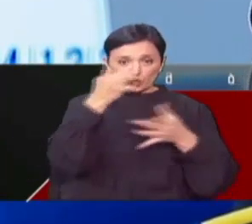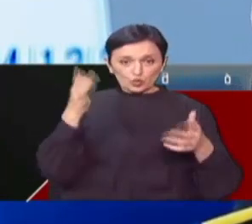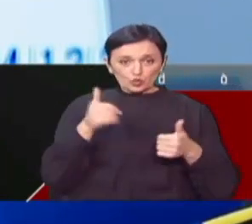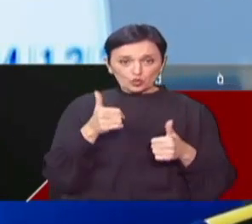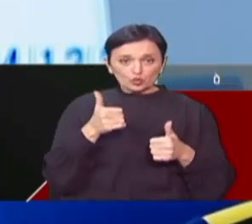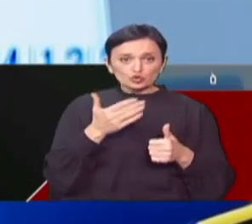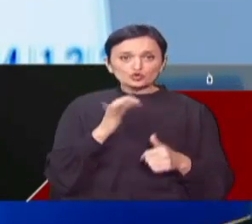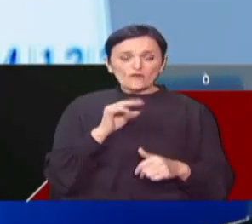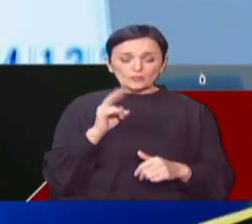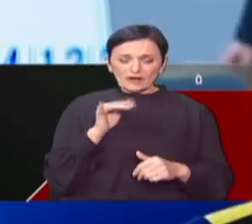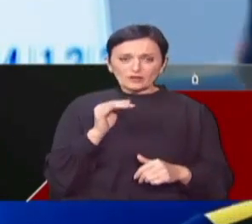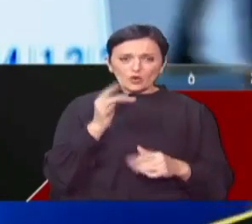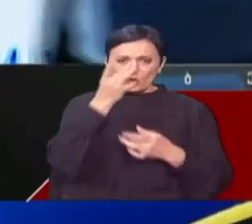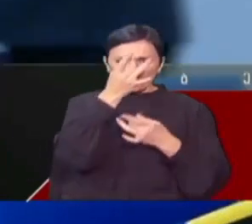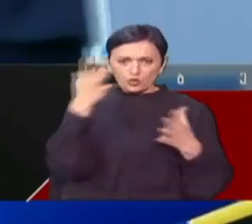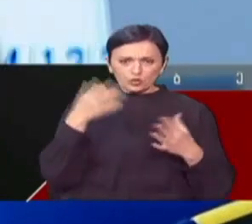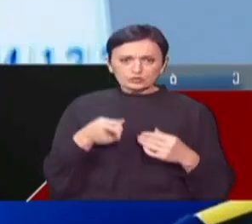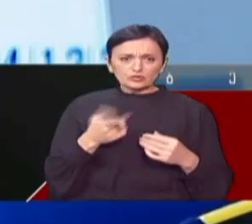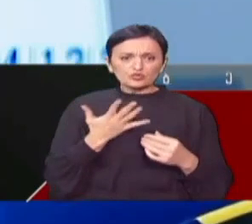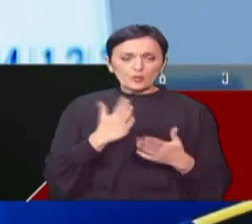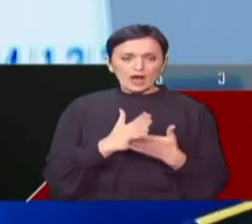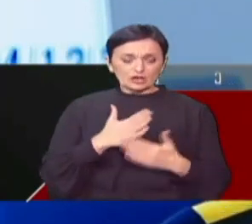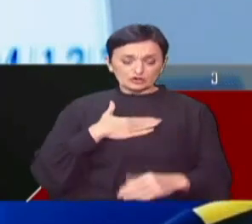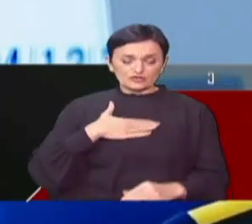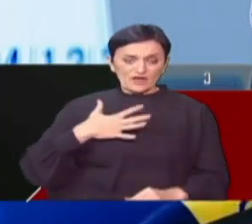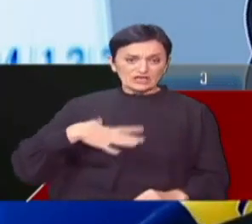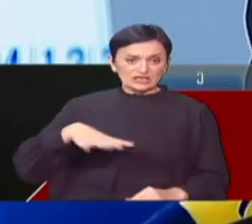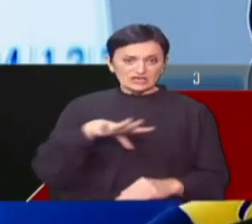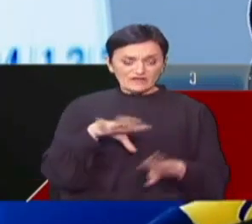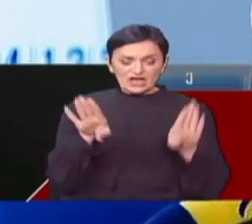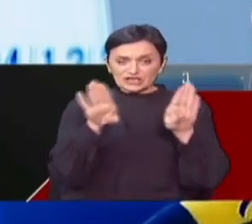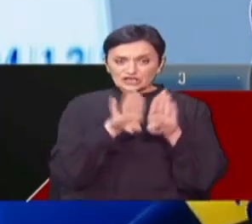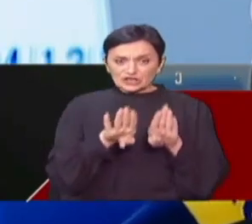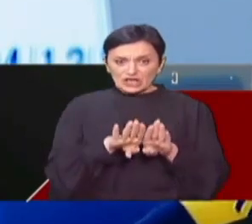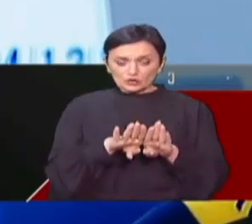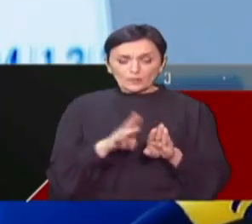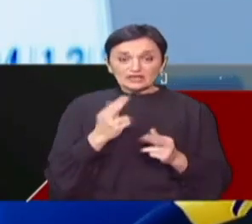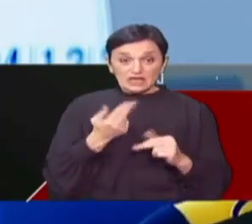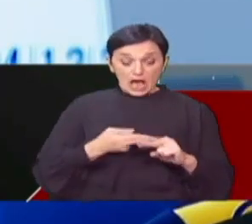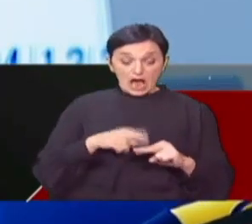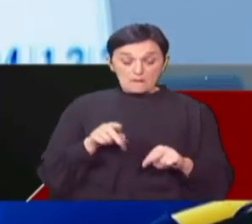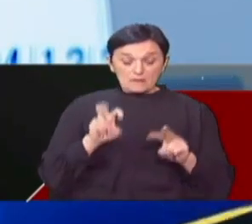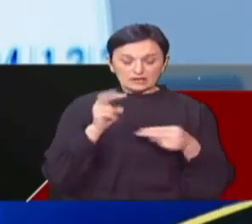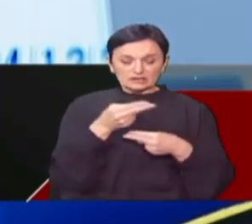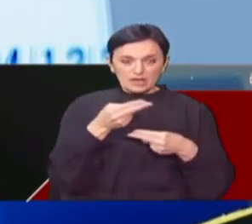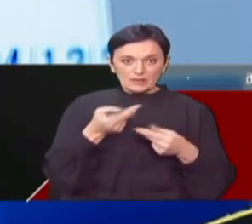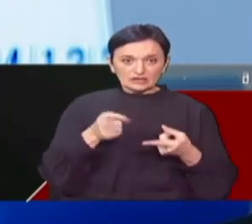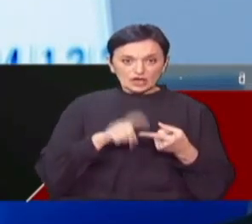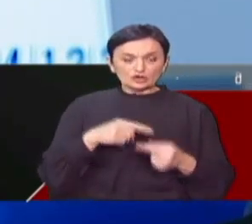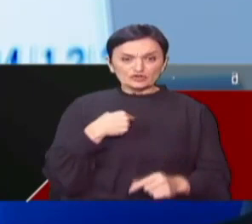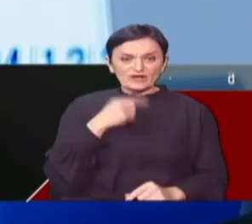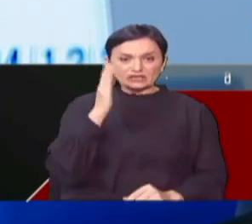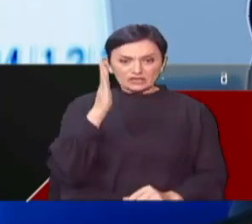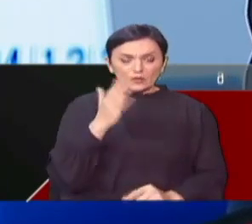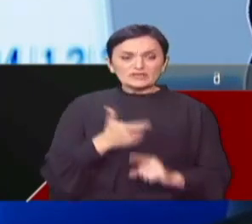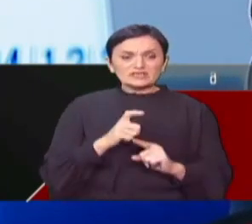soft powers, კულტურა რომელიც არის ჩვენი ქვეყნის იდენტობა და აი ამ თემებთან დაკავშირებით ჩვენ გვექნება